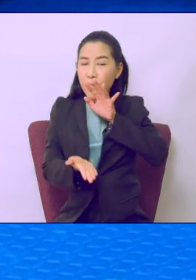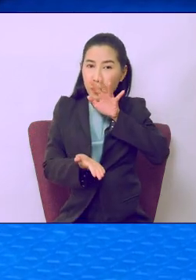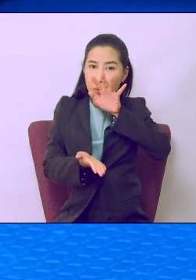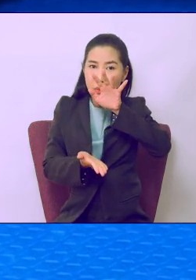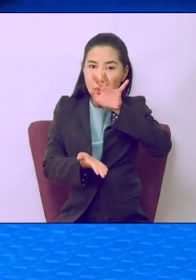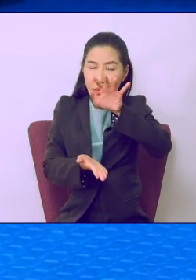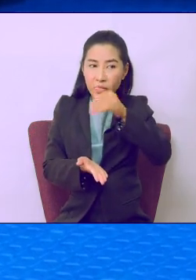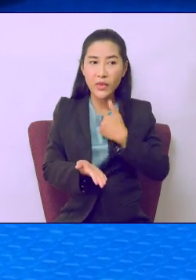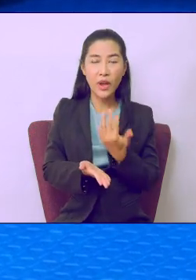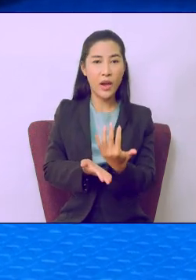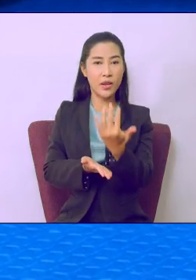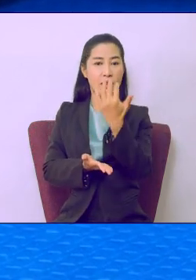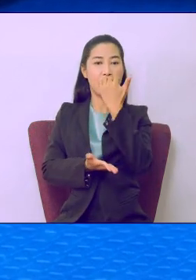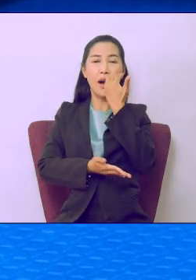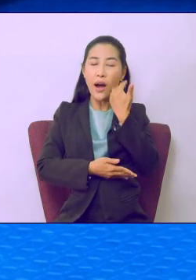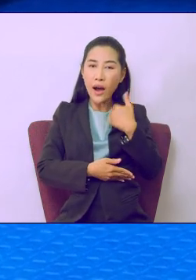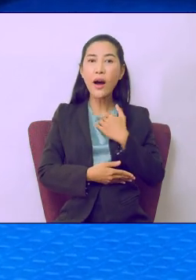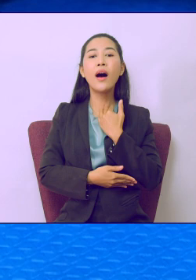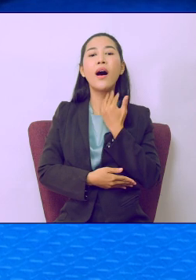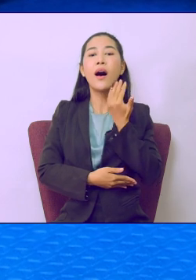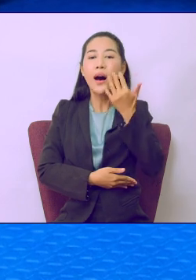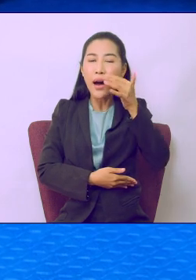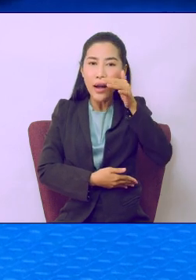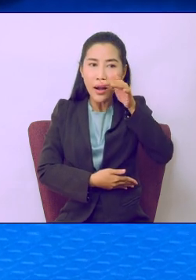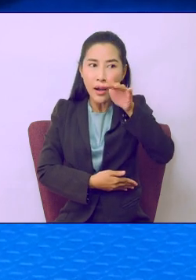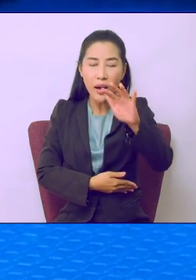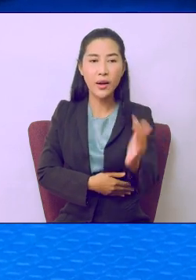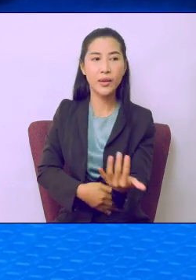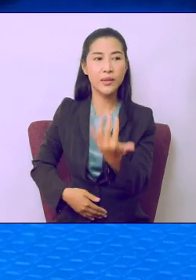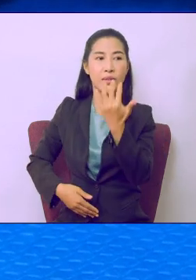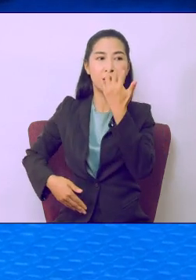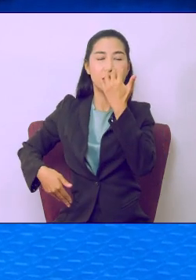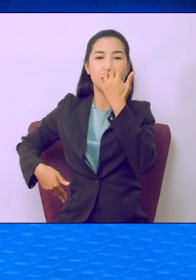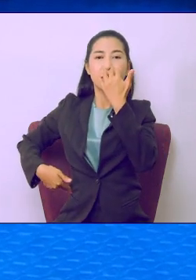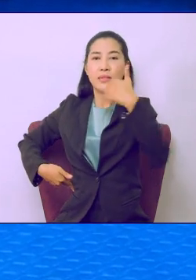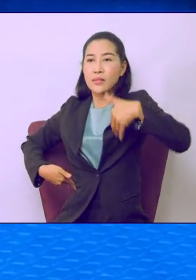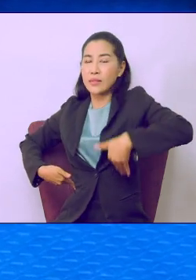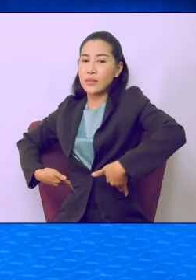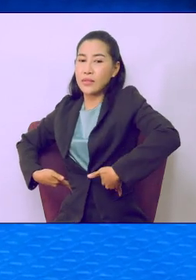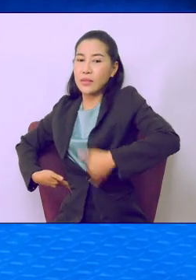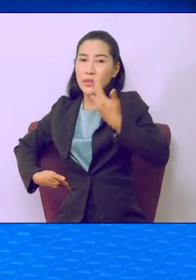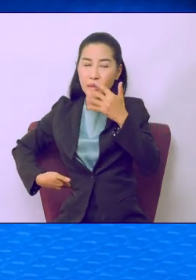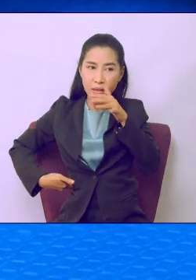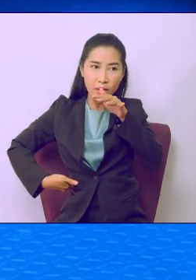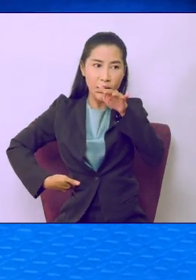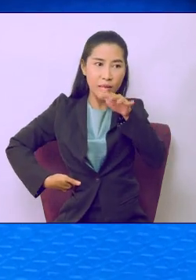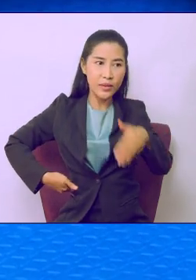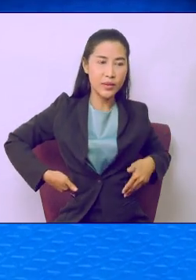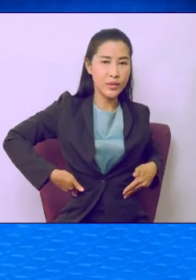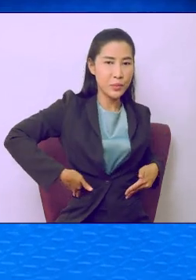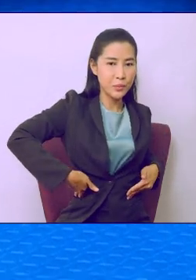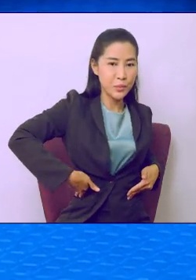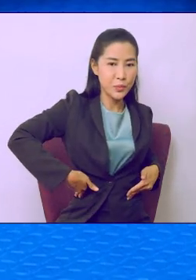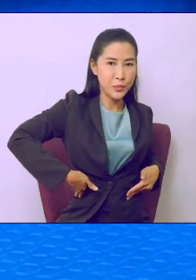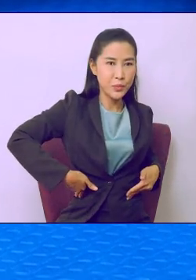อ้าเดี๋ยวคุณแม่ดีกว่าเพราะว่าเดี๋ยวเขาไม่ชิงมือผมอ่ะหายใจเข้าครับหายใจออกครับ 3ดี